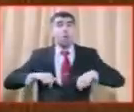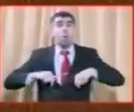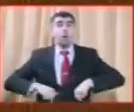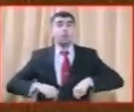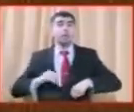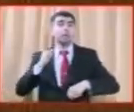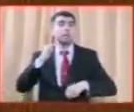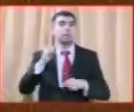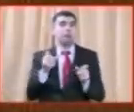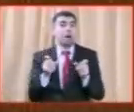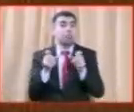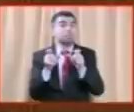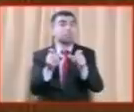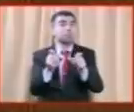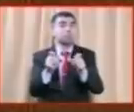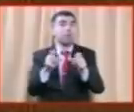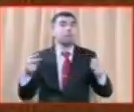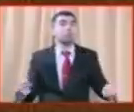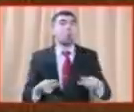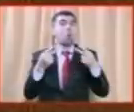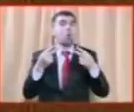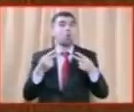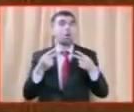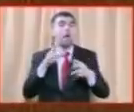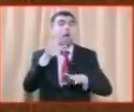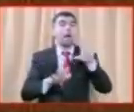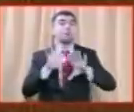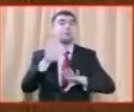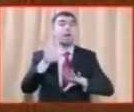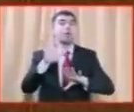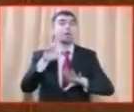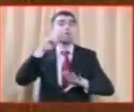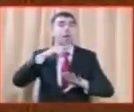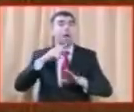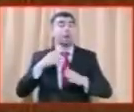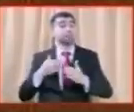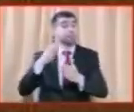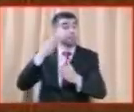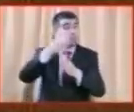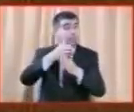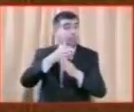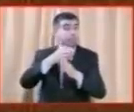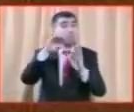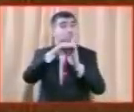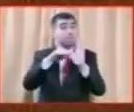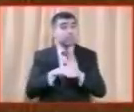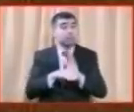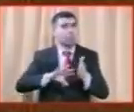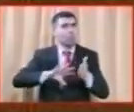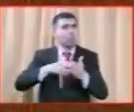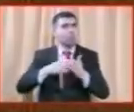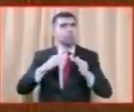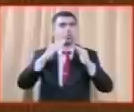هي متابعة الأسواق، كل 15 يوم كتجتمع اللجنة اللي كتبع على أسواق مناطق